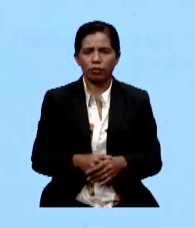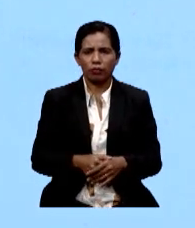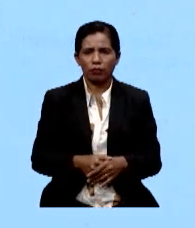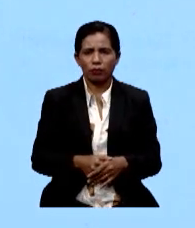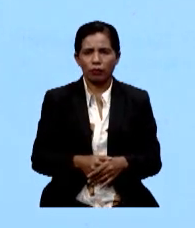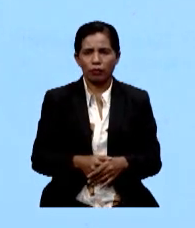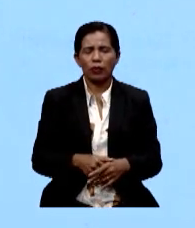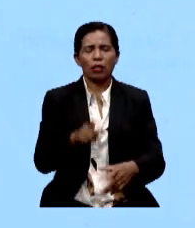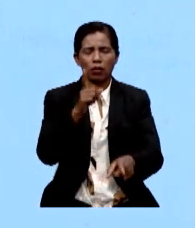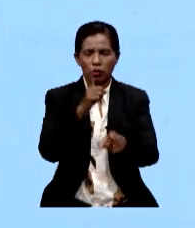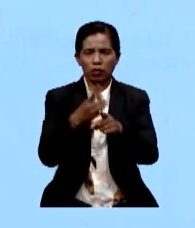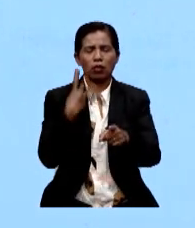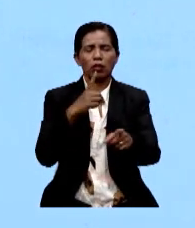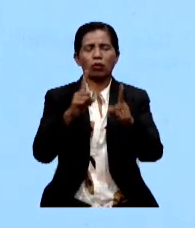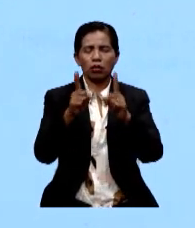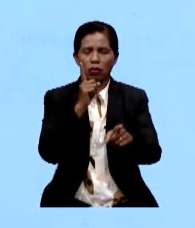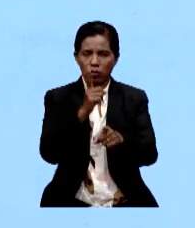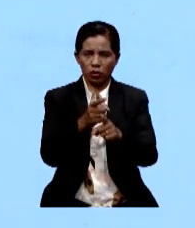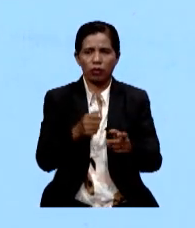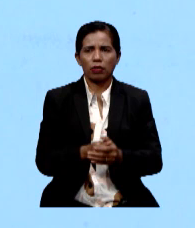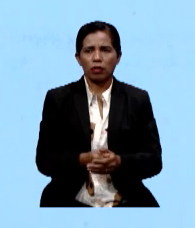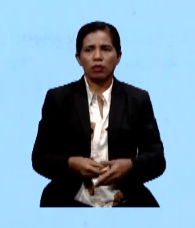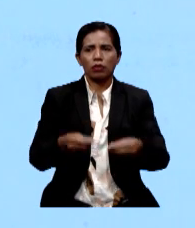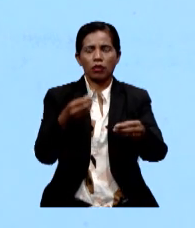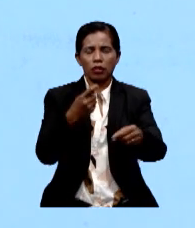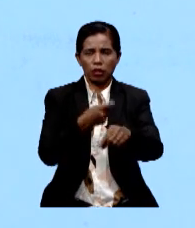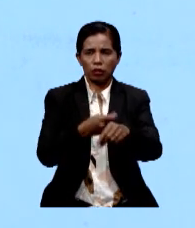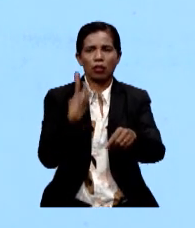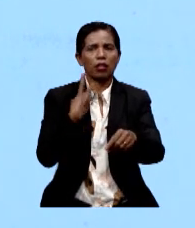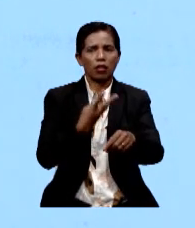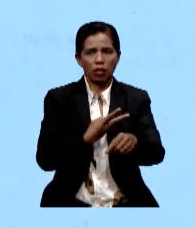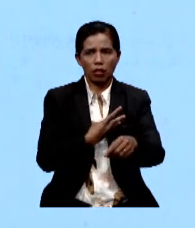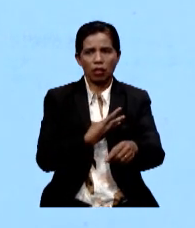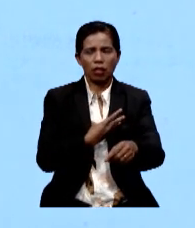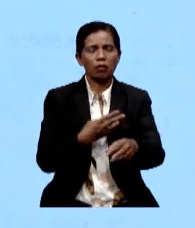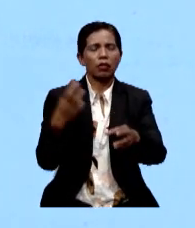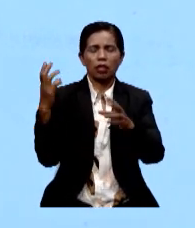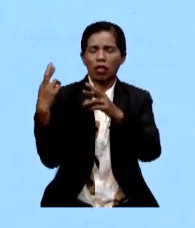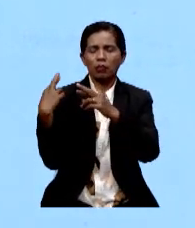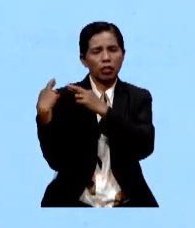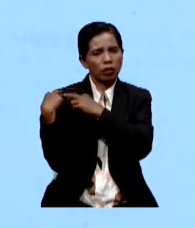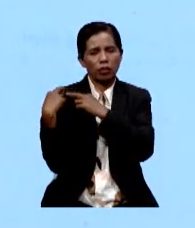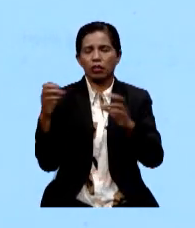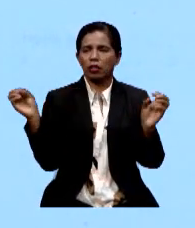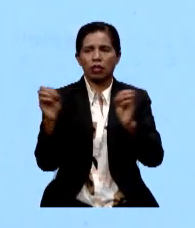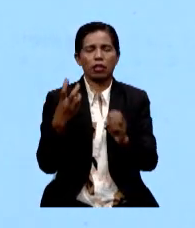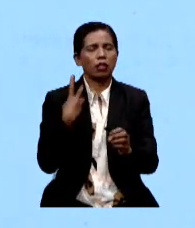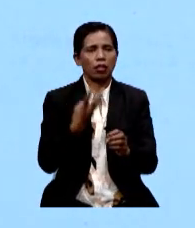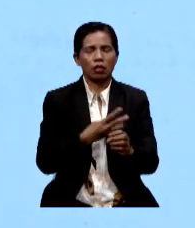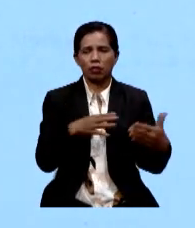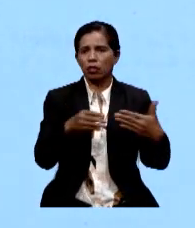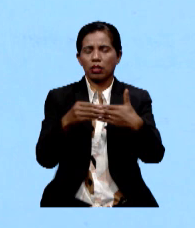Ide ni kelar, ide ni kuliah ni kelar. Dah awal itu foto bapa amit kontrol lah, amit saya, amit pura lah iya, terus kalah. Amit luar dia rasa ni pura